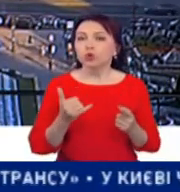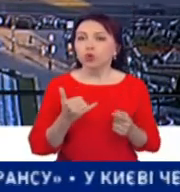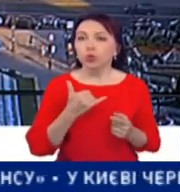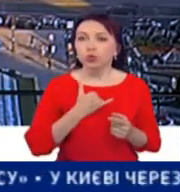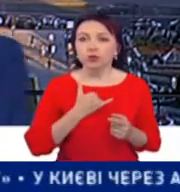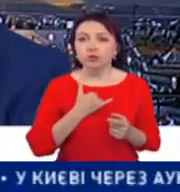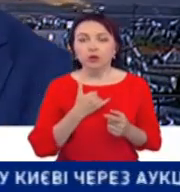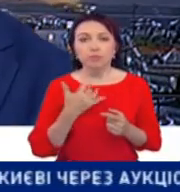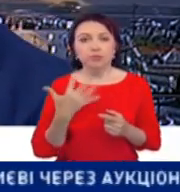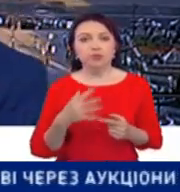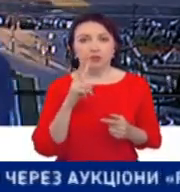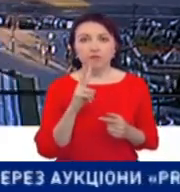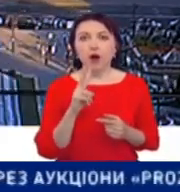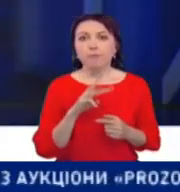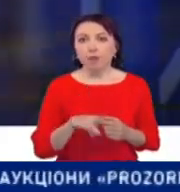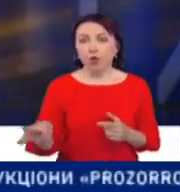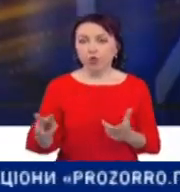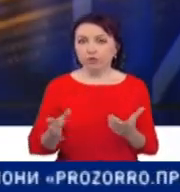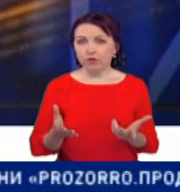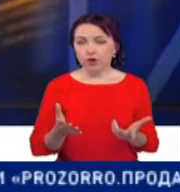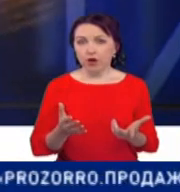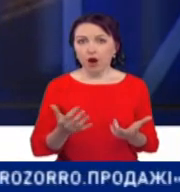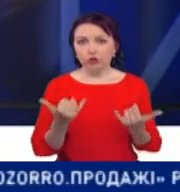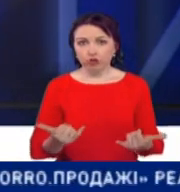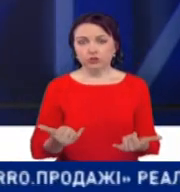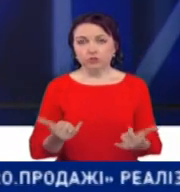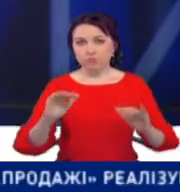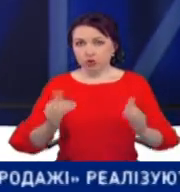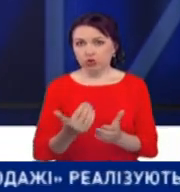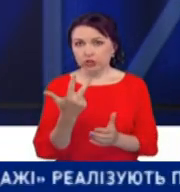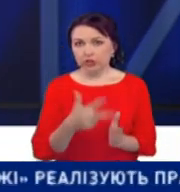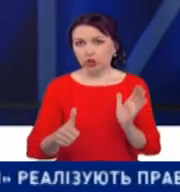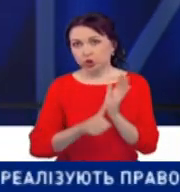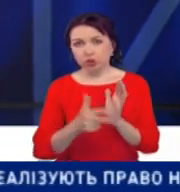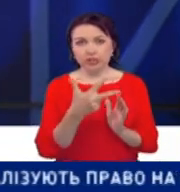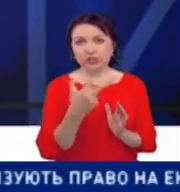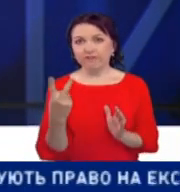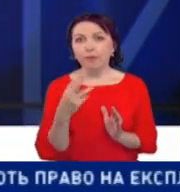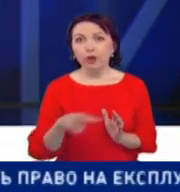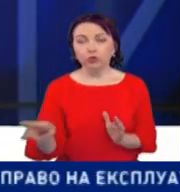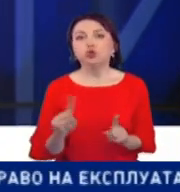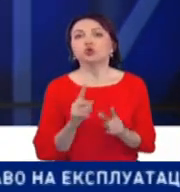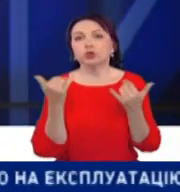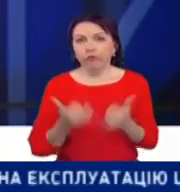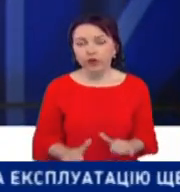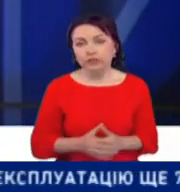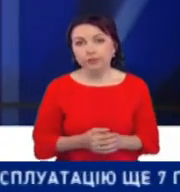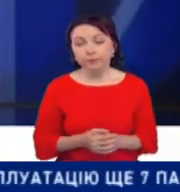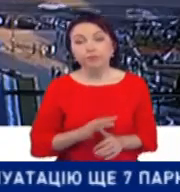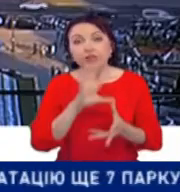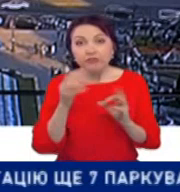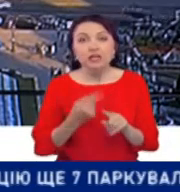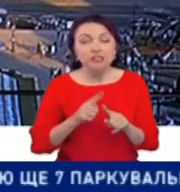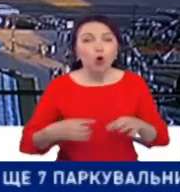було 52 мільйони, потім казали 42, а зараз кажуть 36 чи навіть 32. Що ж тоді дивуватися, да? Все це ми з